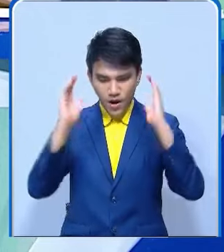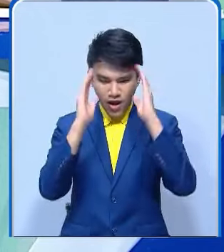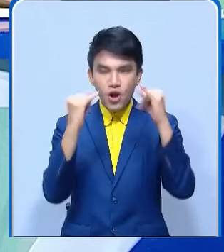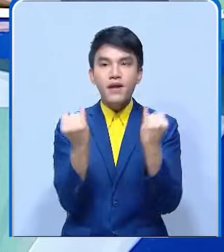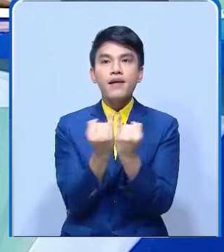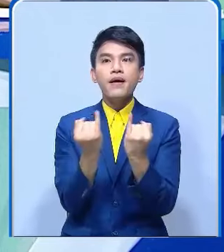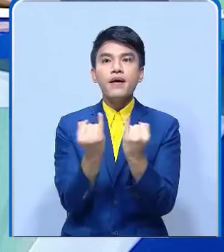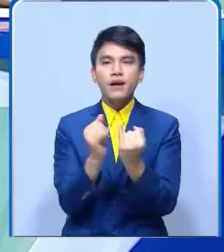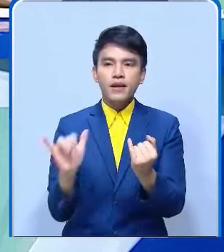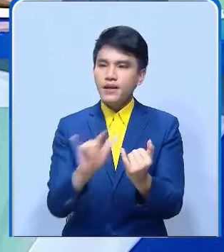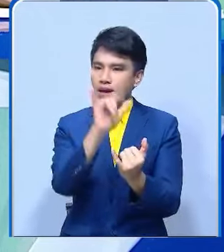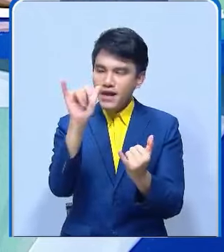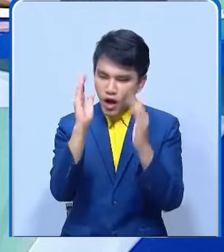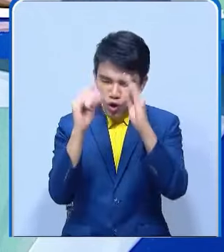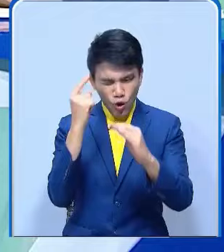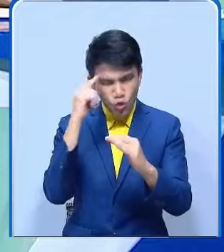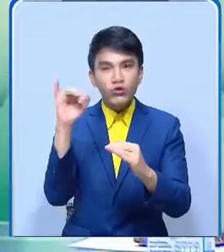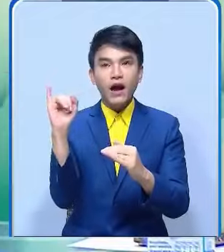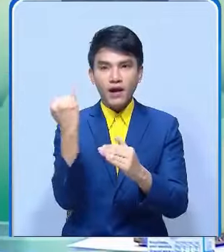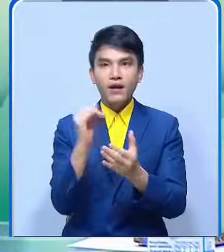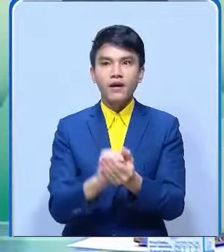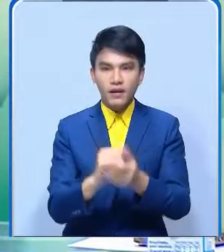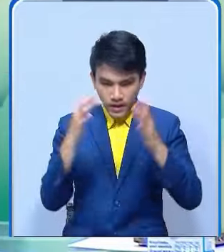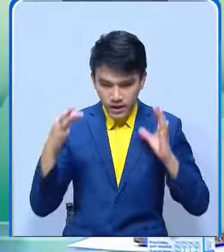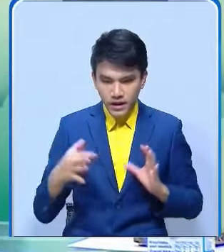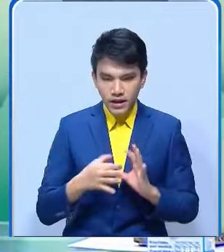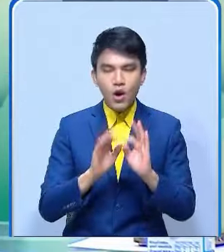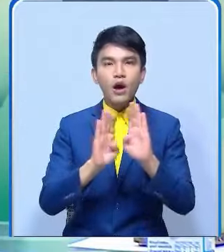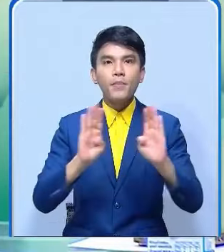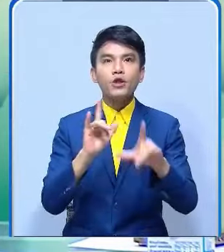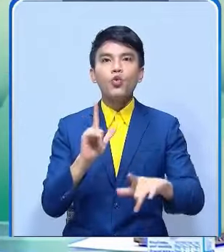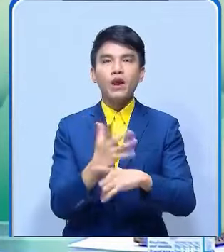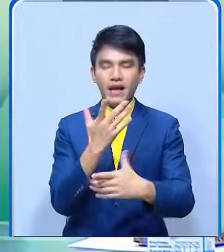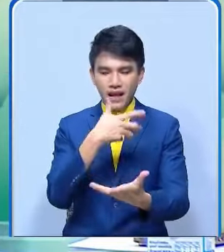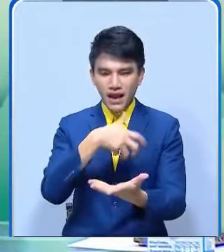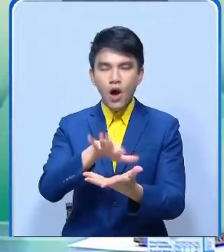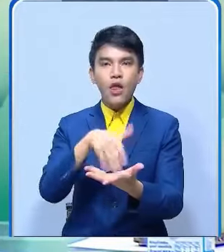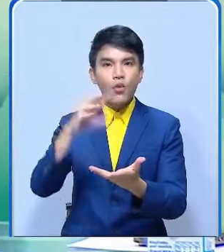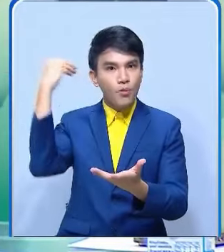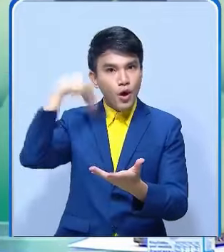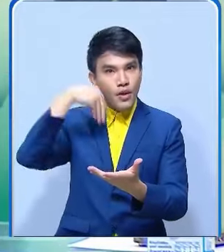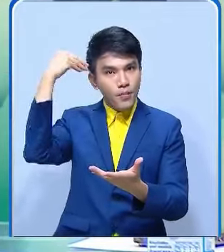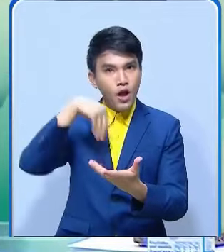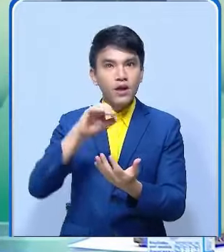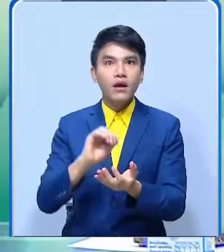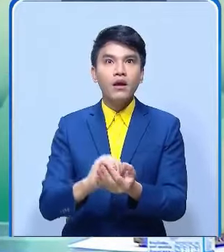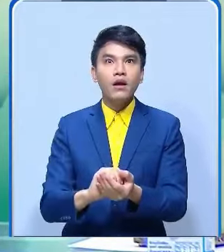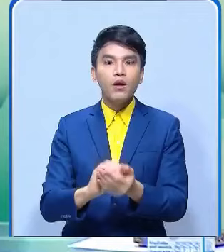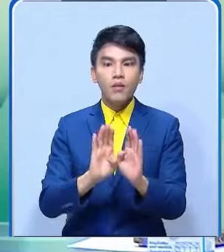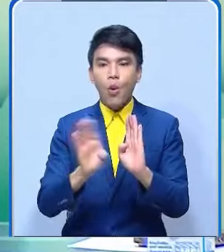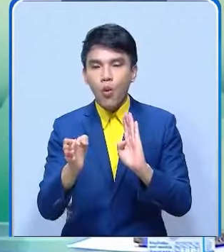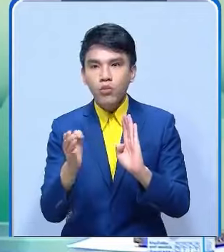รือญาติๆหรือคนรู้จักแบบนี้เรื่องของประตูเหล็กเคยเห็นใช่มั้ยเราก็นําเสนอกันมาบ่อยครั้งวันดีคืนดีมันก็หลุดออกม